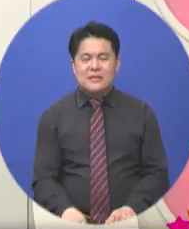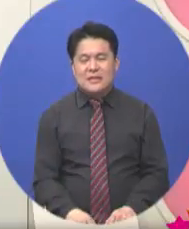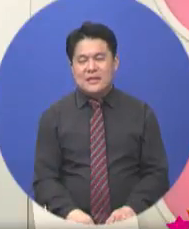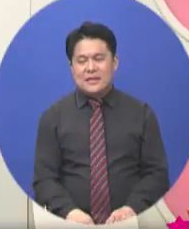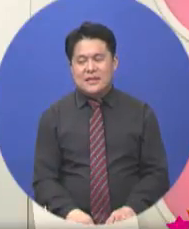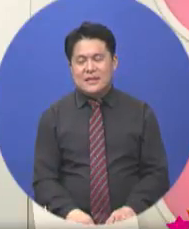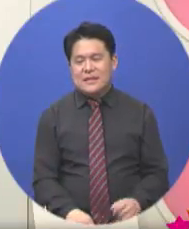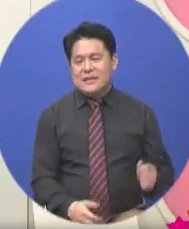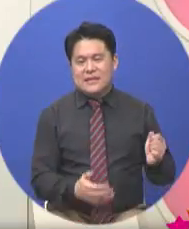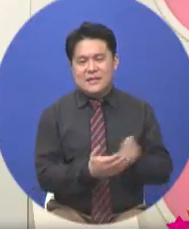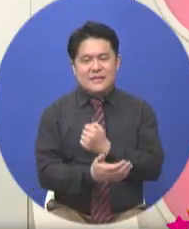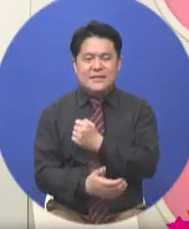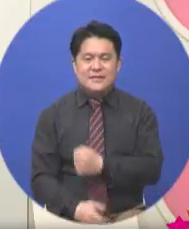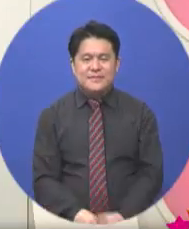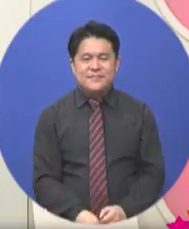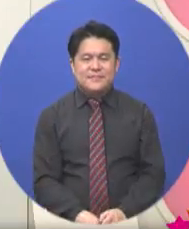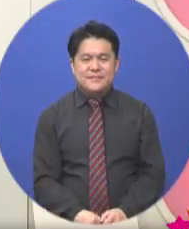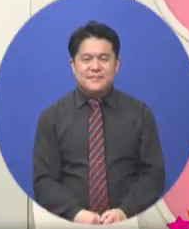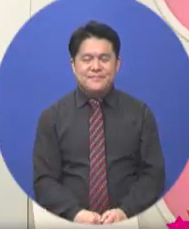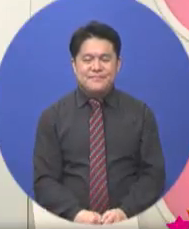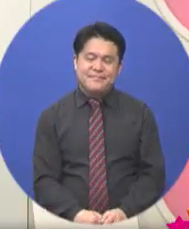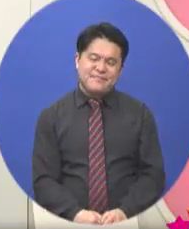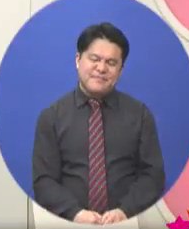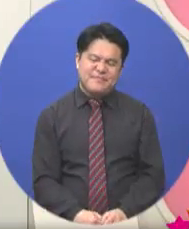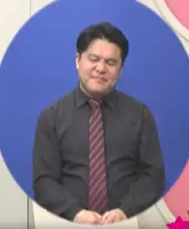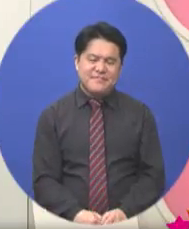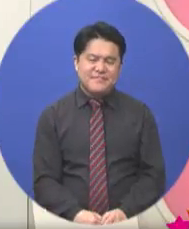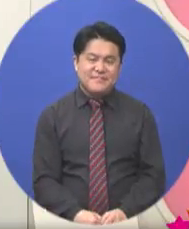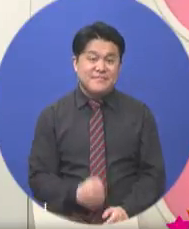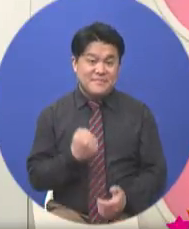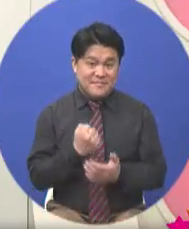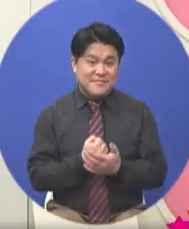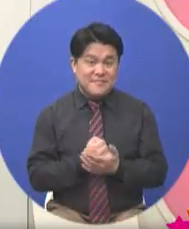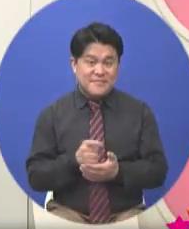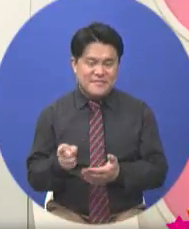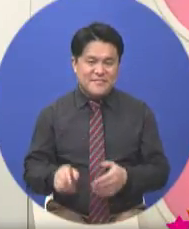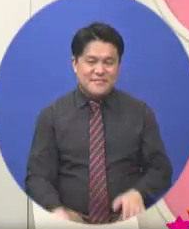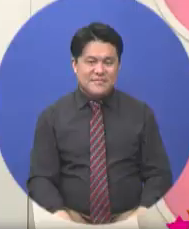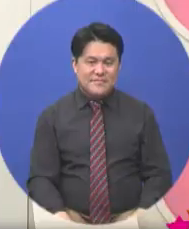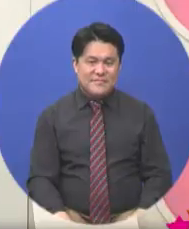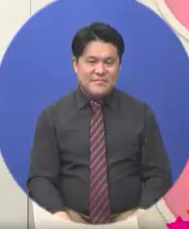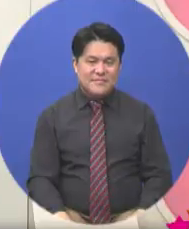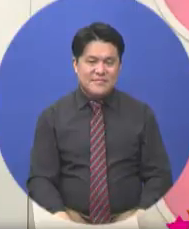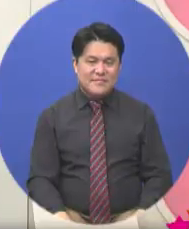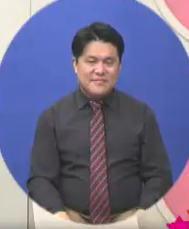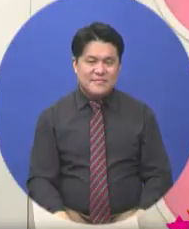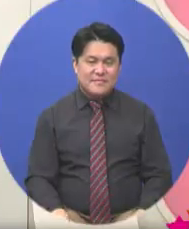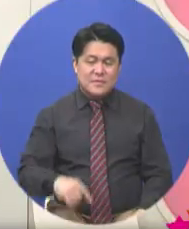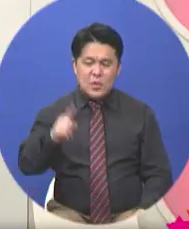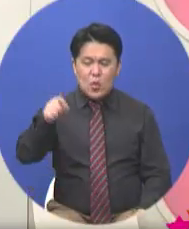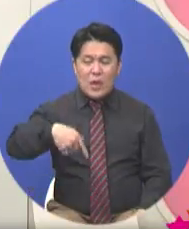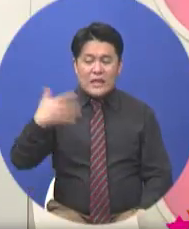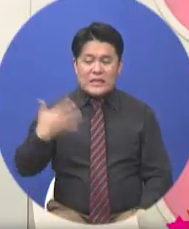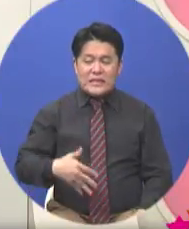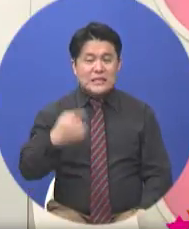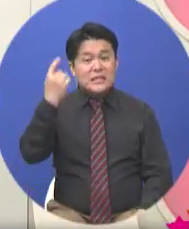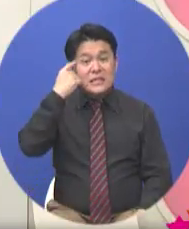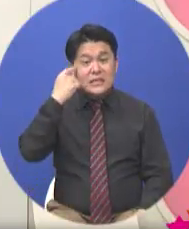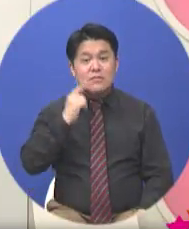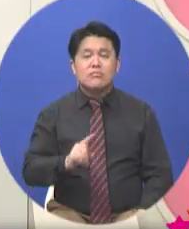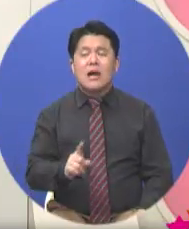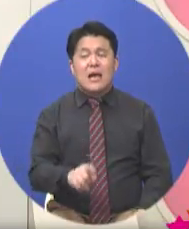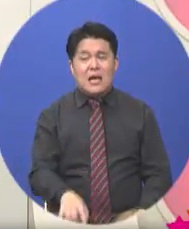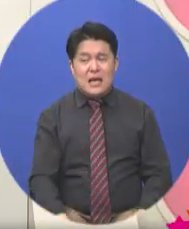기폭을 울리고 온다던 그 배는 어이하여